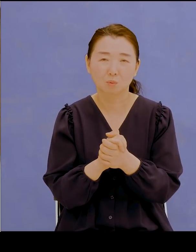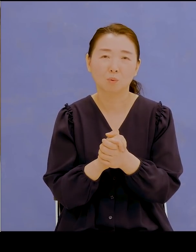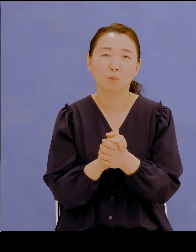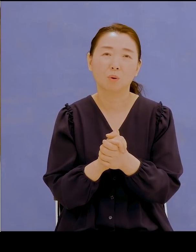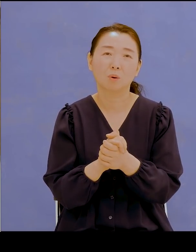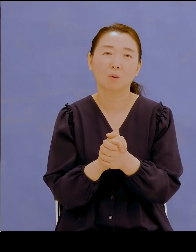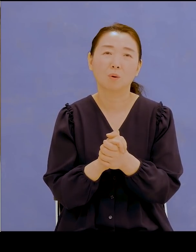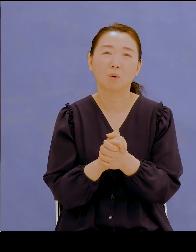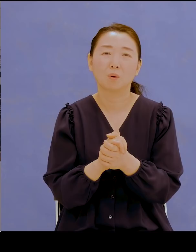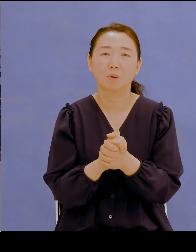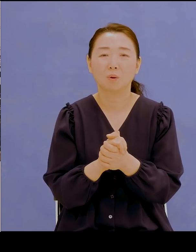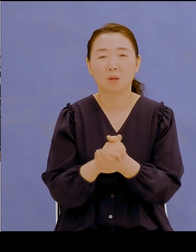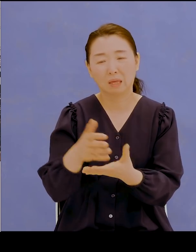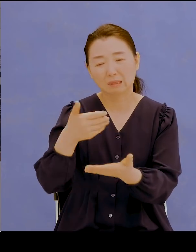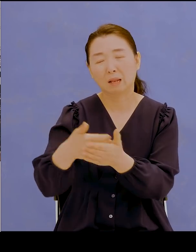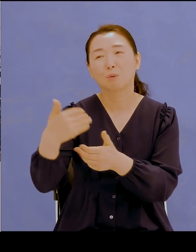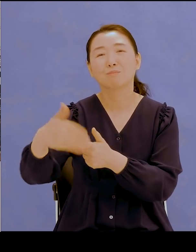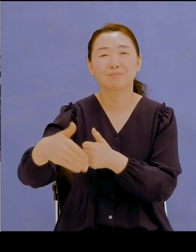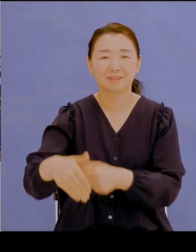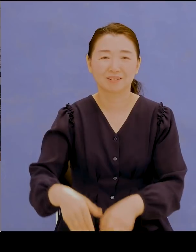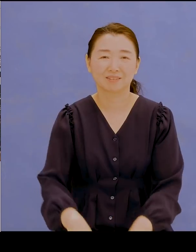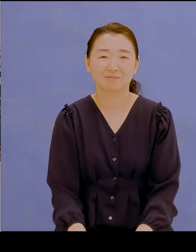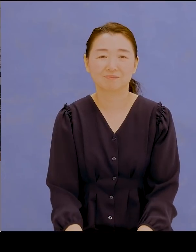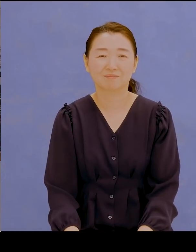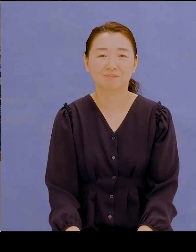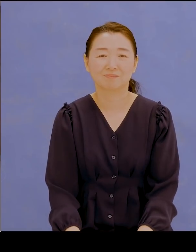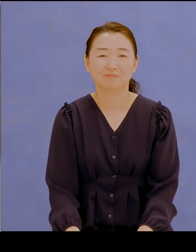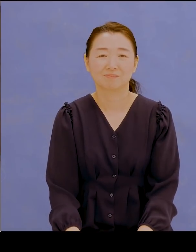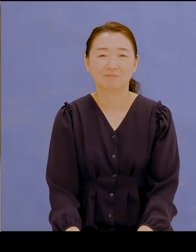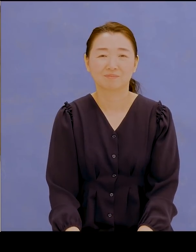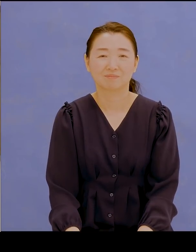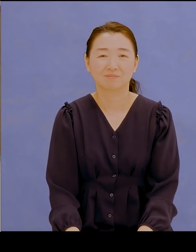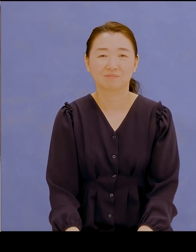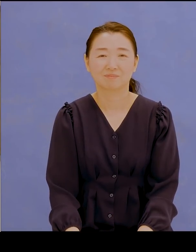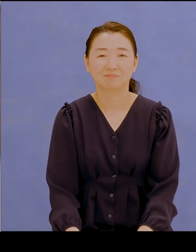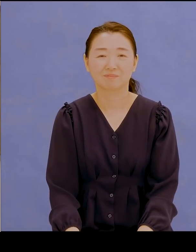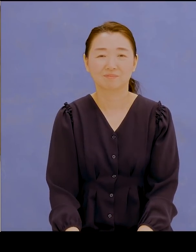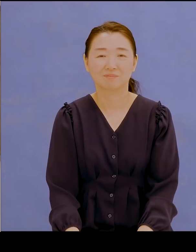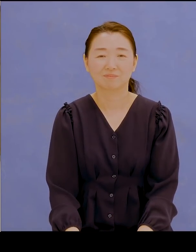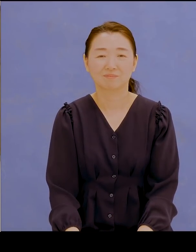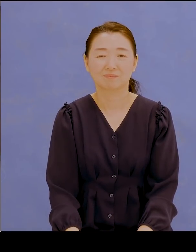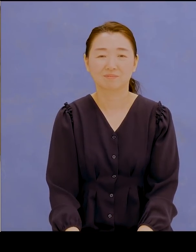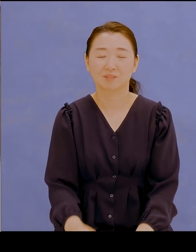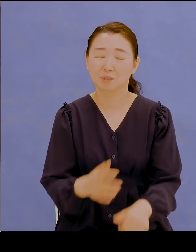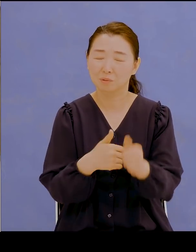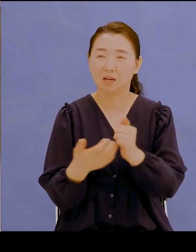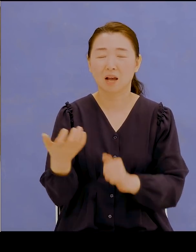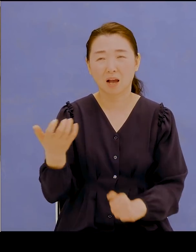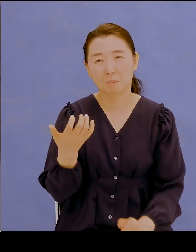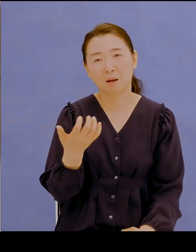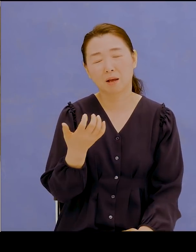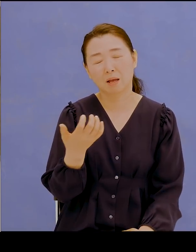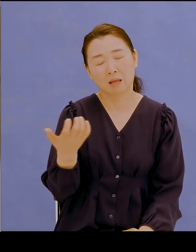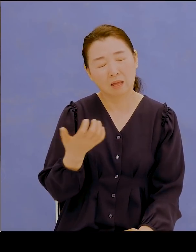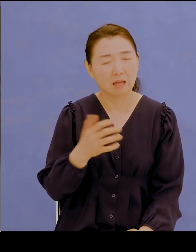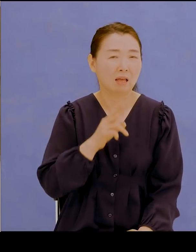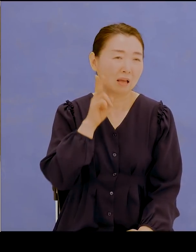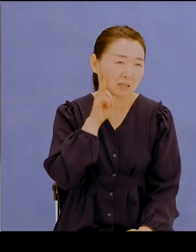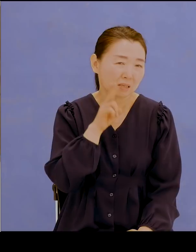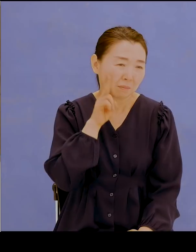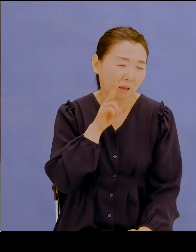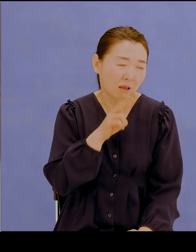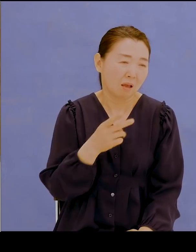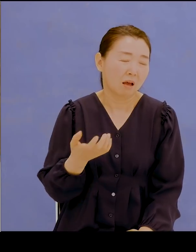이 소리는 또 하더라고요. 최근에 그렇게 하면서 너무너무 이제 아프고 뭐 통증이 너무 심하고